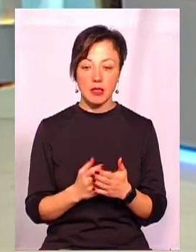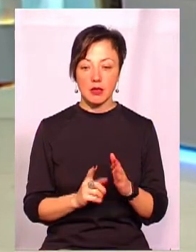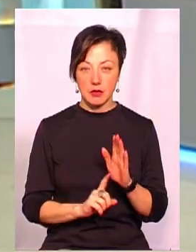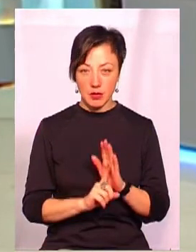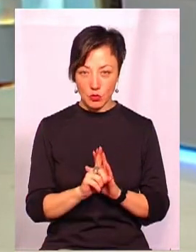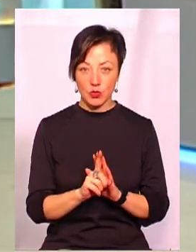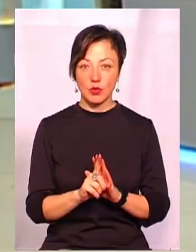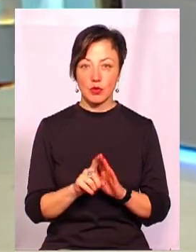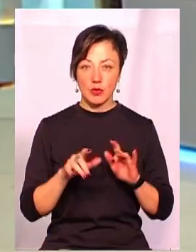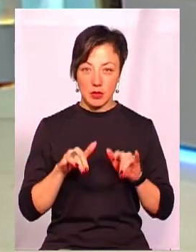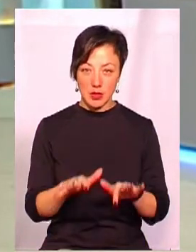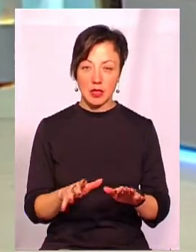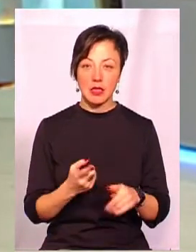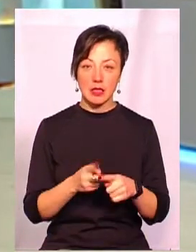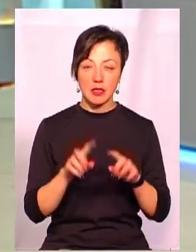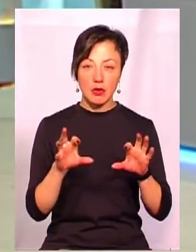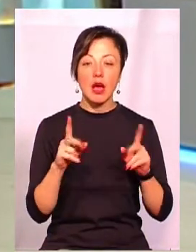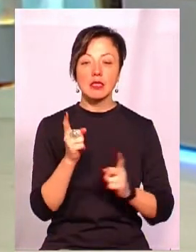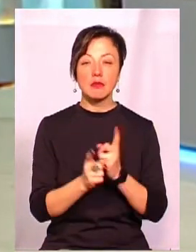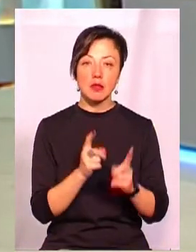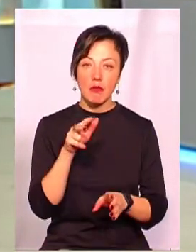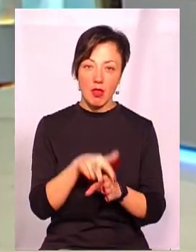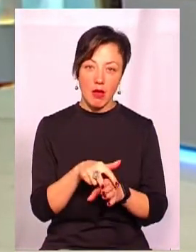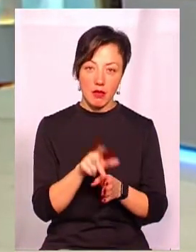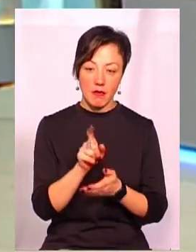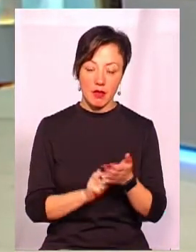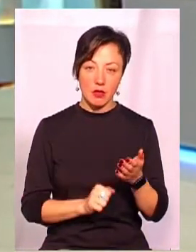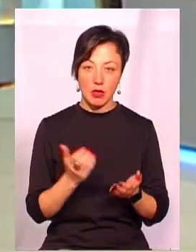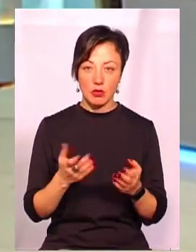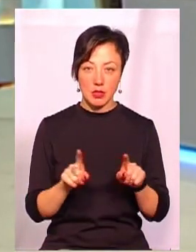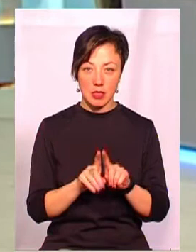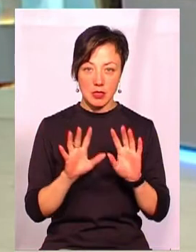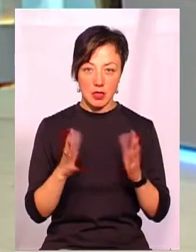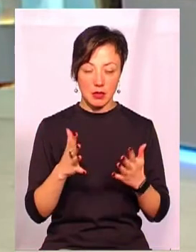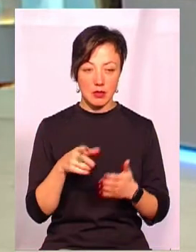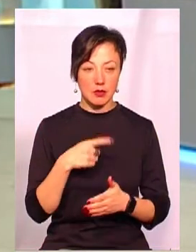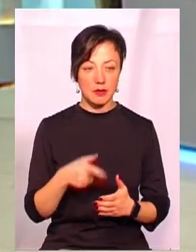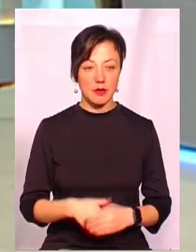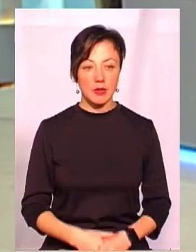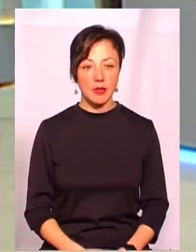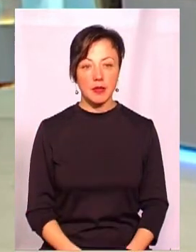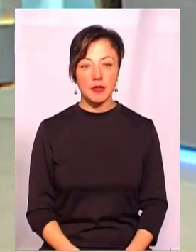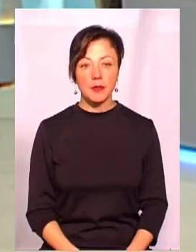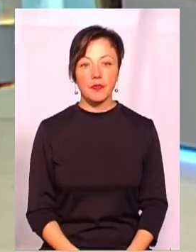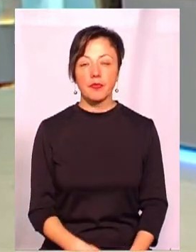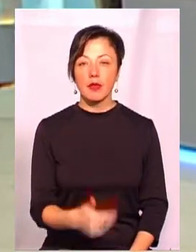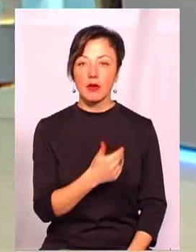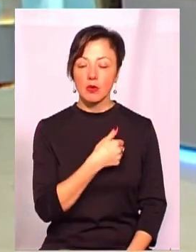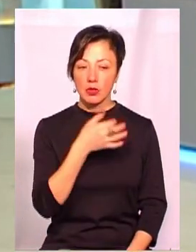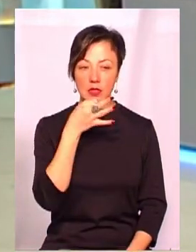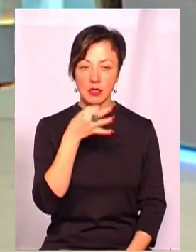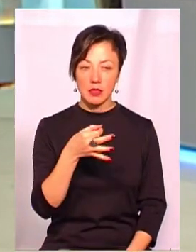ці закони? Як зміниться податкове навантаження, якщо це станеться? Ну, по-перше, я хочу